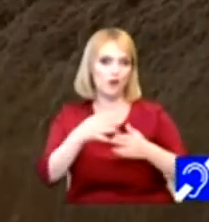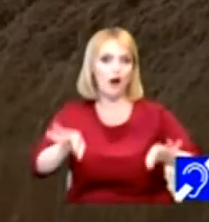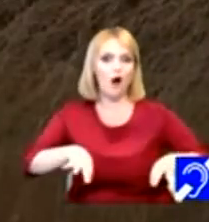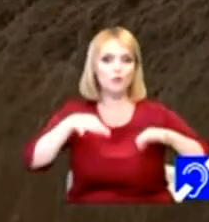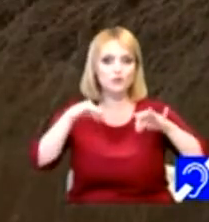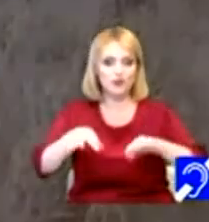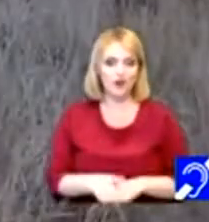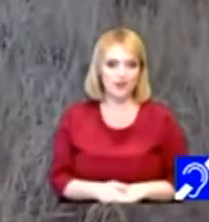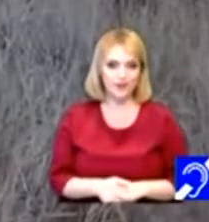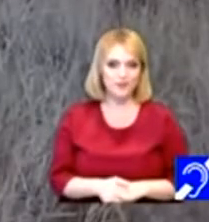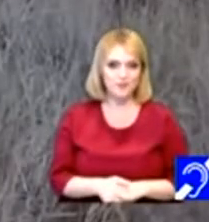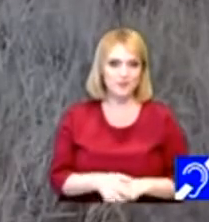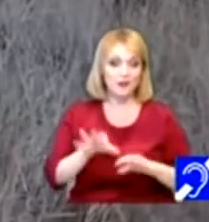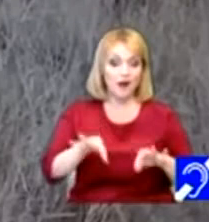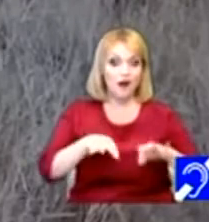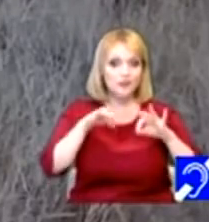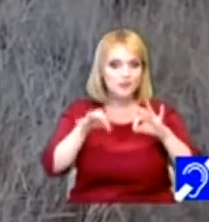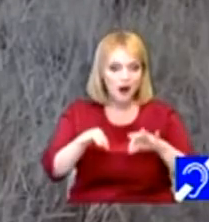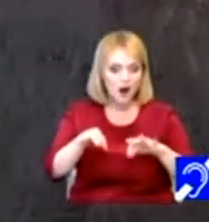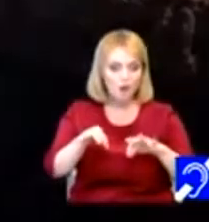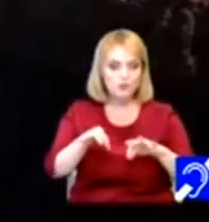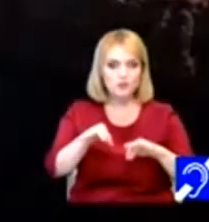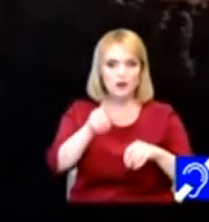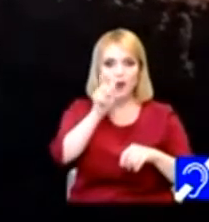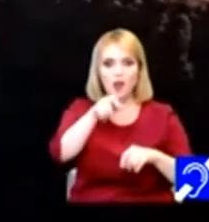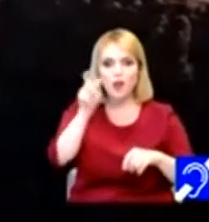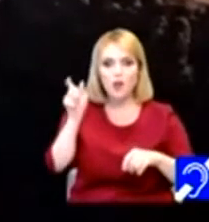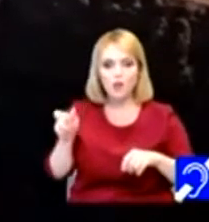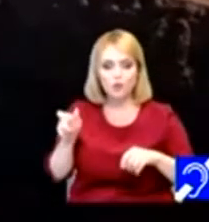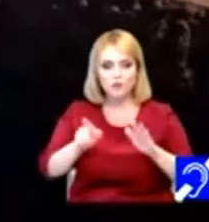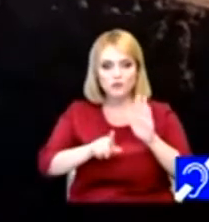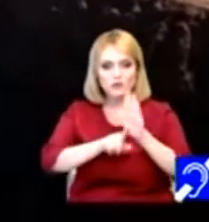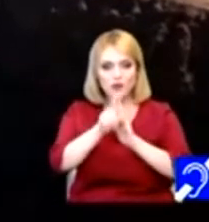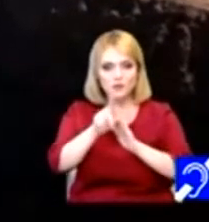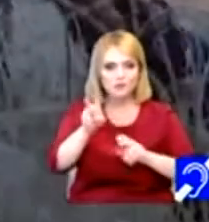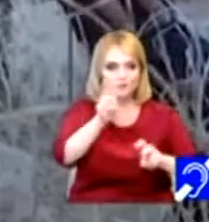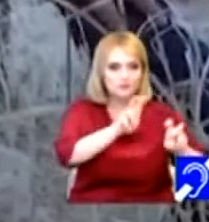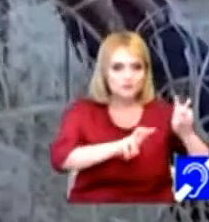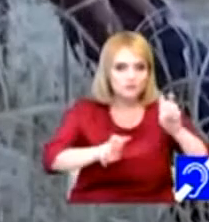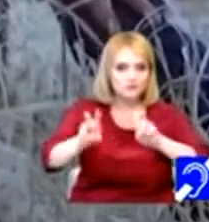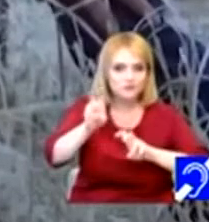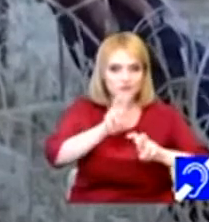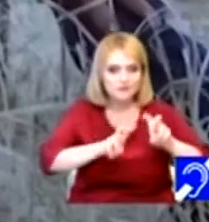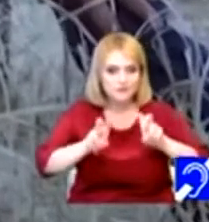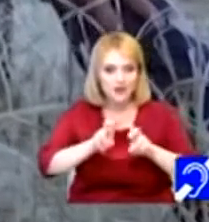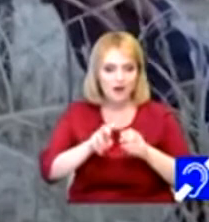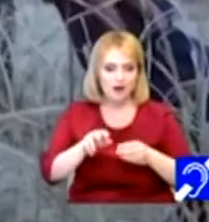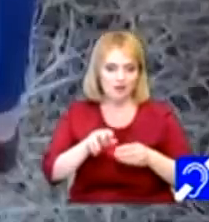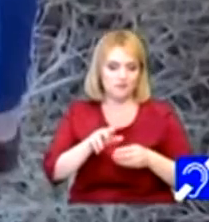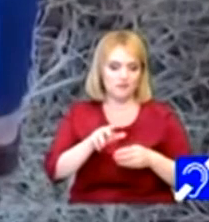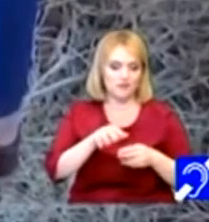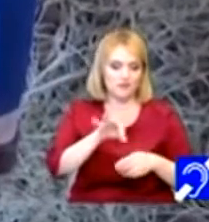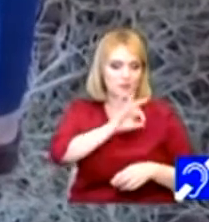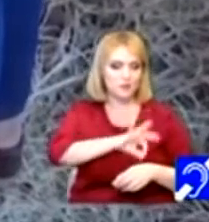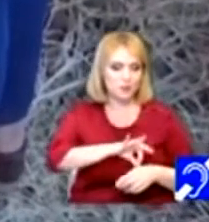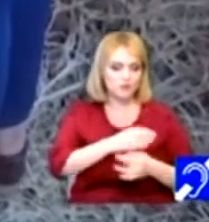Când uncia de aur a ajuns să coste 2000 de dolari, un asemenea peisaj arid nu mai sperie pe nimeni. Sunt folosite diverse dispozitive, cel